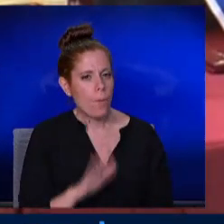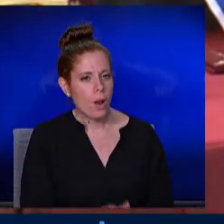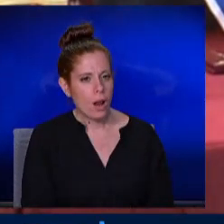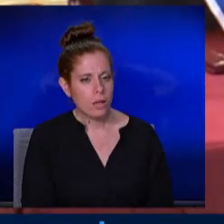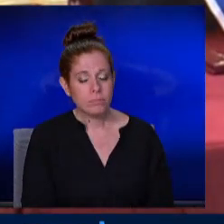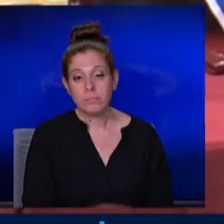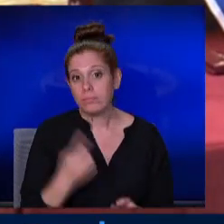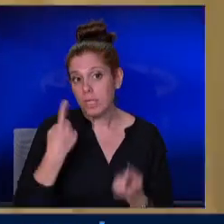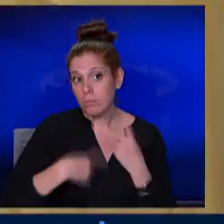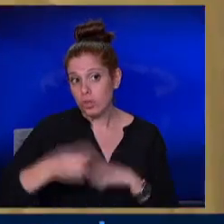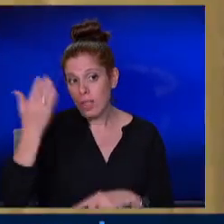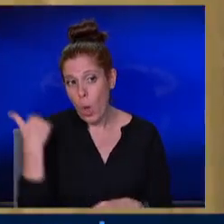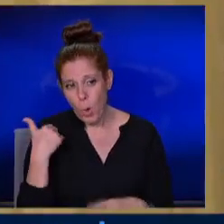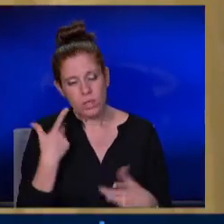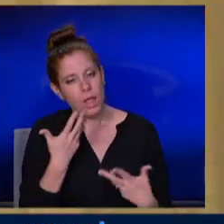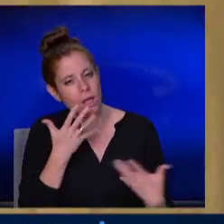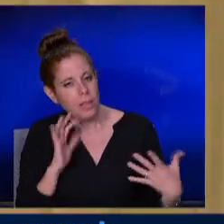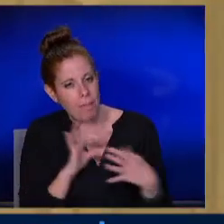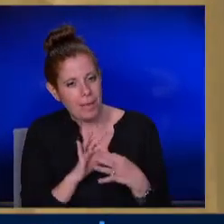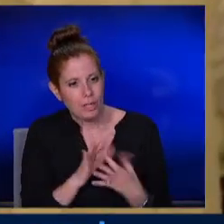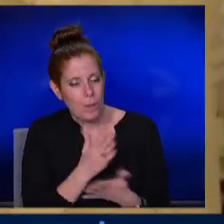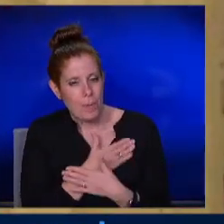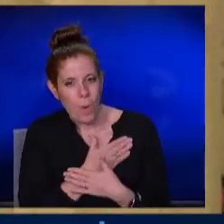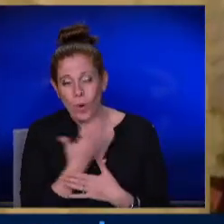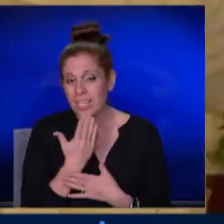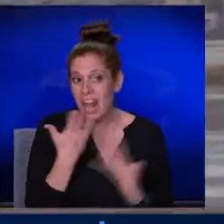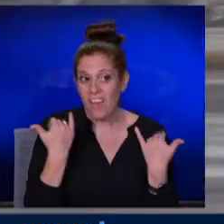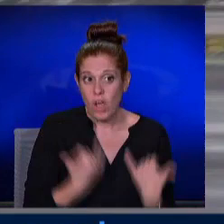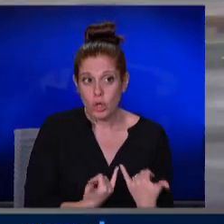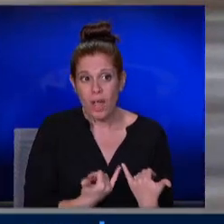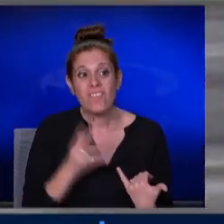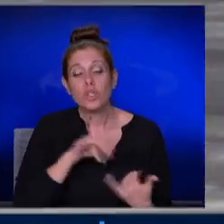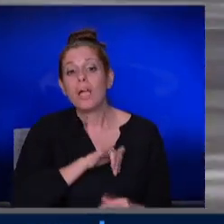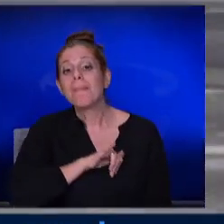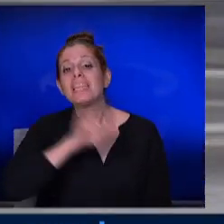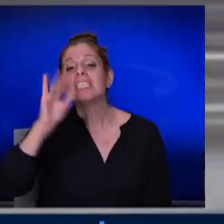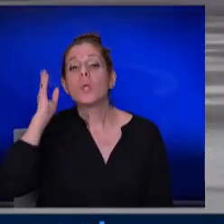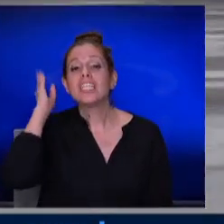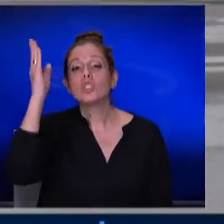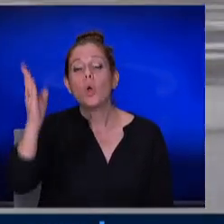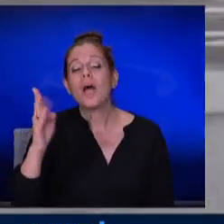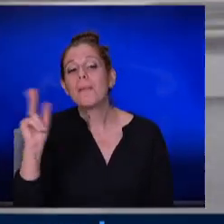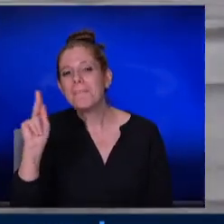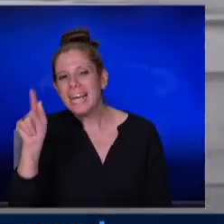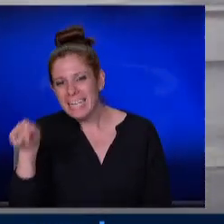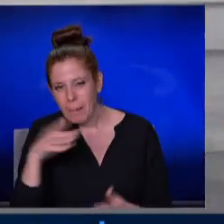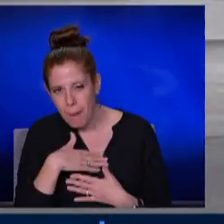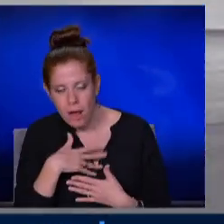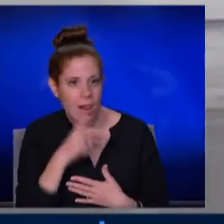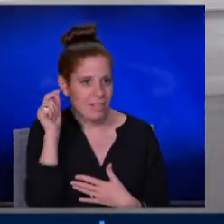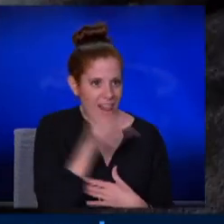בשנה האחרונה התחממו הקשרים בין ישראל למרוקו, ועכשיו יש גם טיסות ישירות מקזבלנקה לתל אביב. הוא